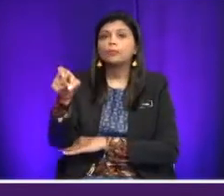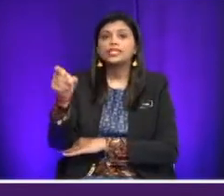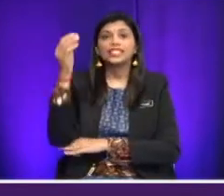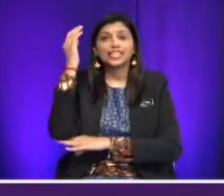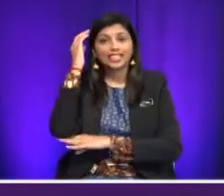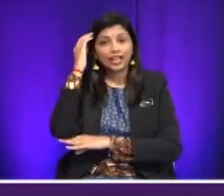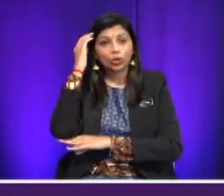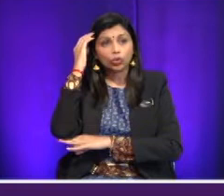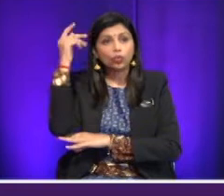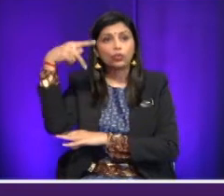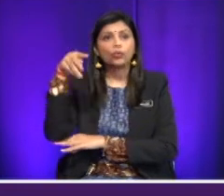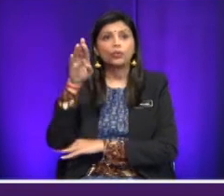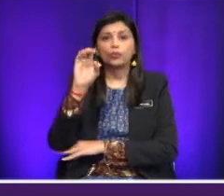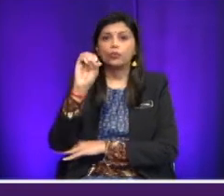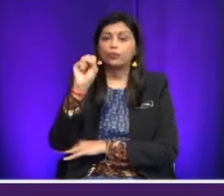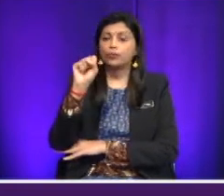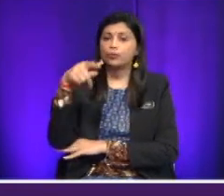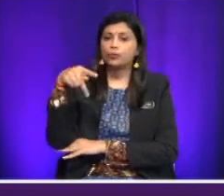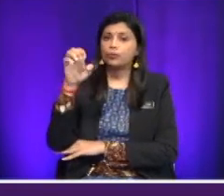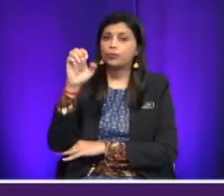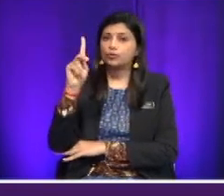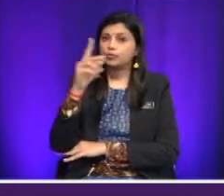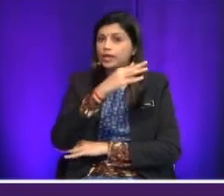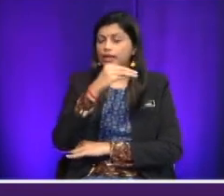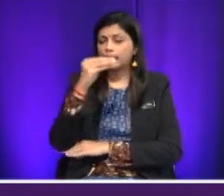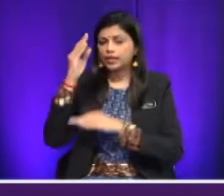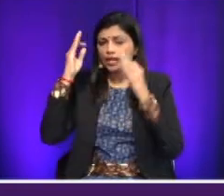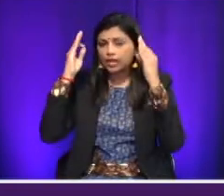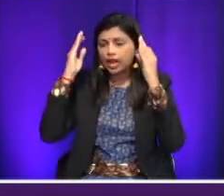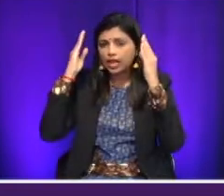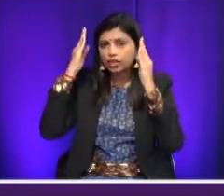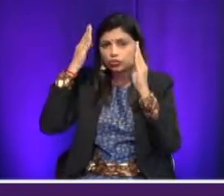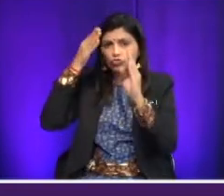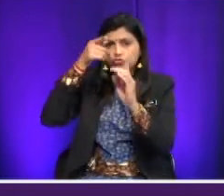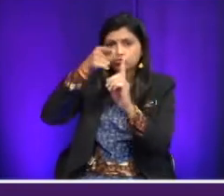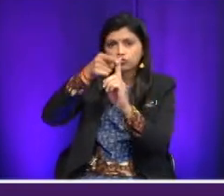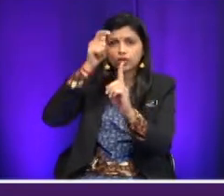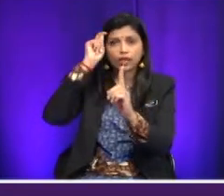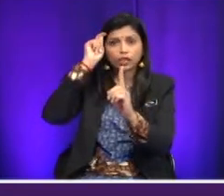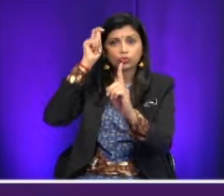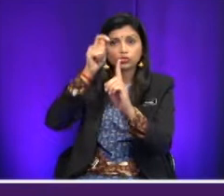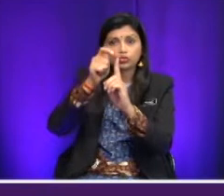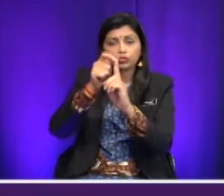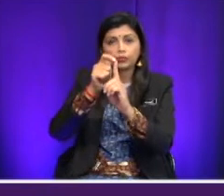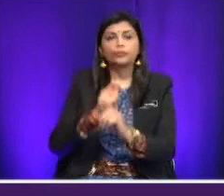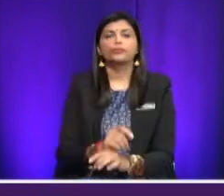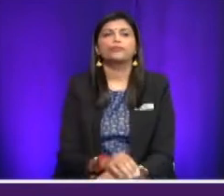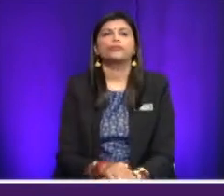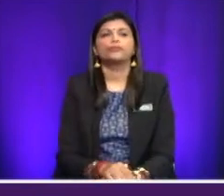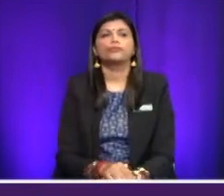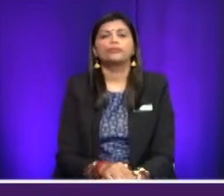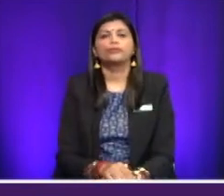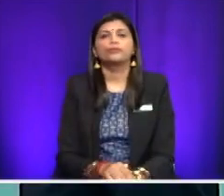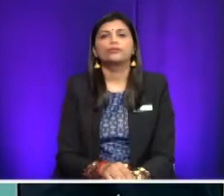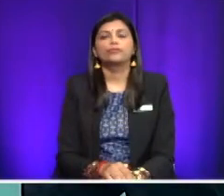posted dan Hadat tujuh perkebun to Indah Sule yaitu apa ya akan berlaku jikalau Bukit lepas mempelajari rekabentuk